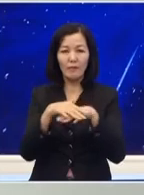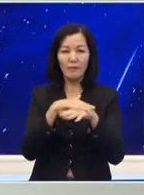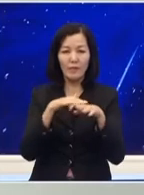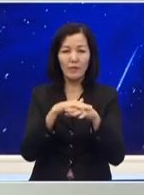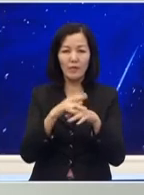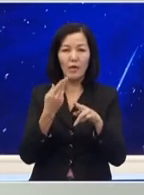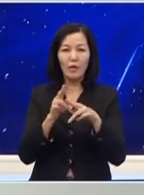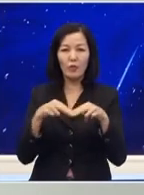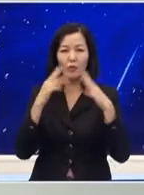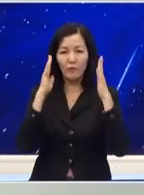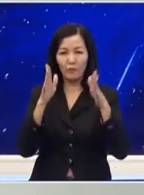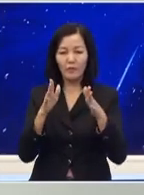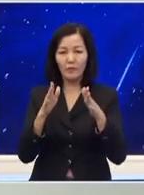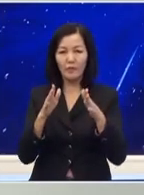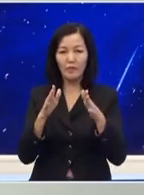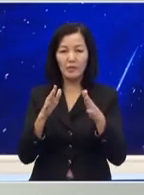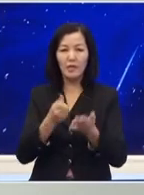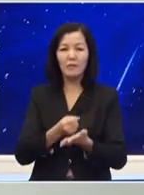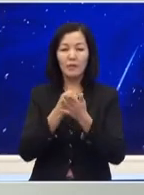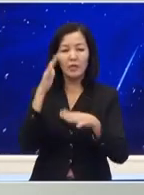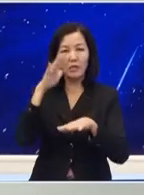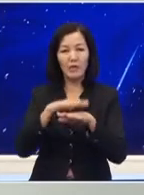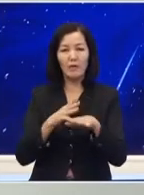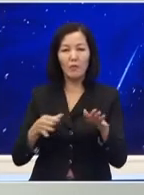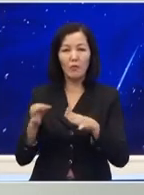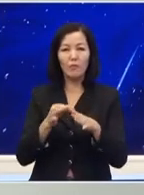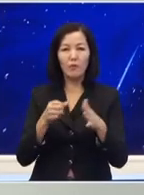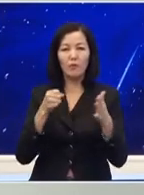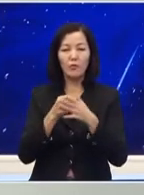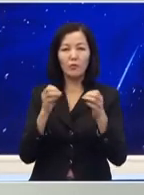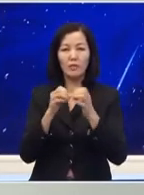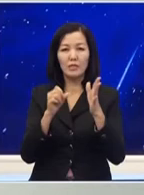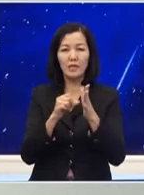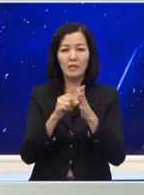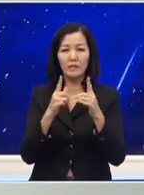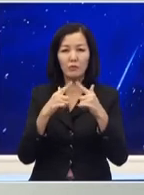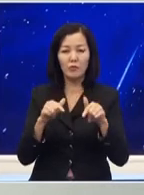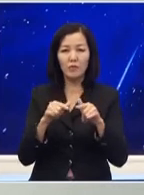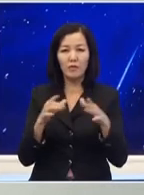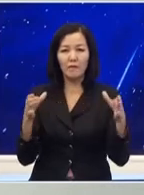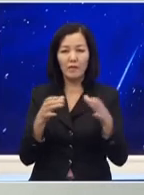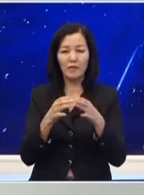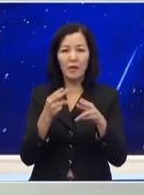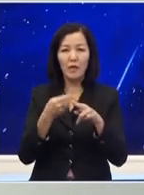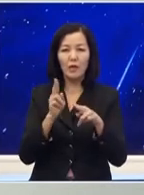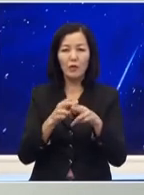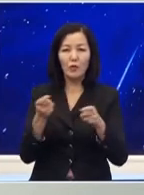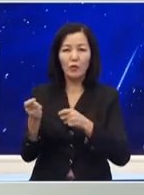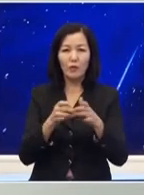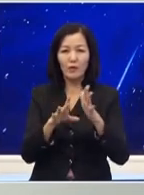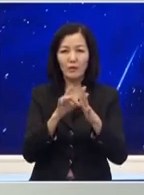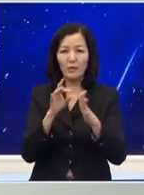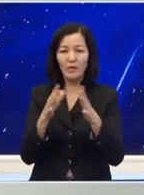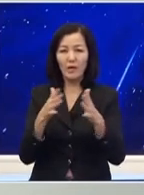которым уделяется особое внимание. С поддержки акима области до 16 декабря будут созданы федерации, определены руководители и